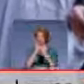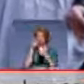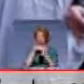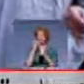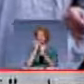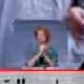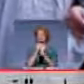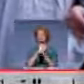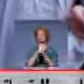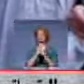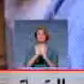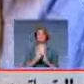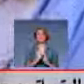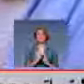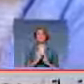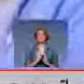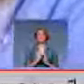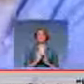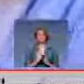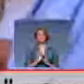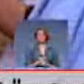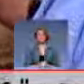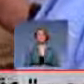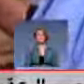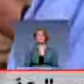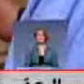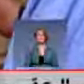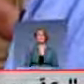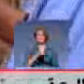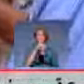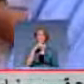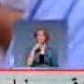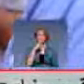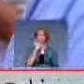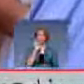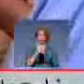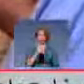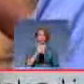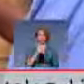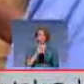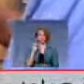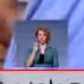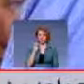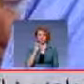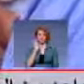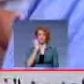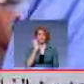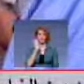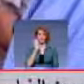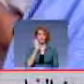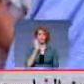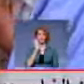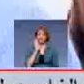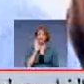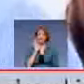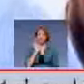بان الفرق خلاص. ربنا يحفظه يا دكتور. هو طبعا لا رقي شرعي ولا شيخ ولا حاجه، احنا عايزين نعلم الناس انتوا نفسكم ازاي